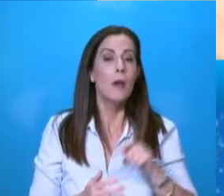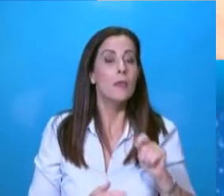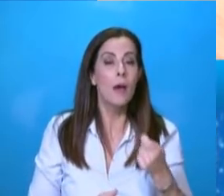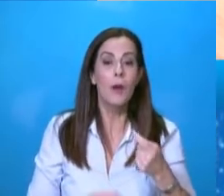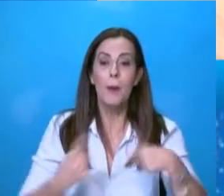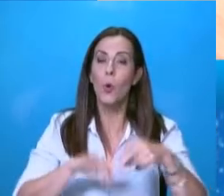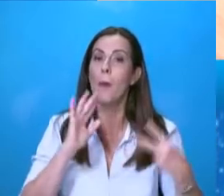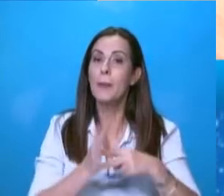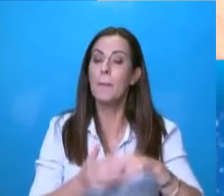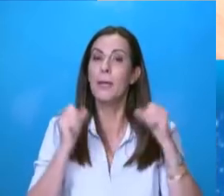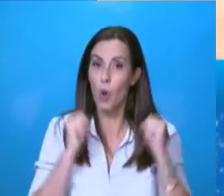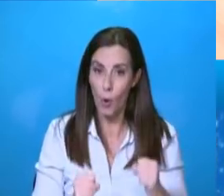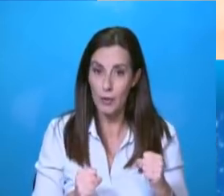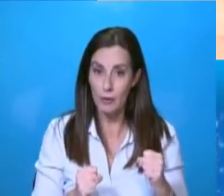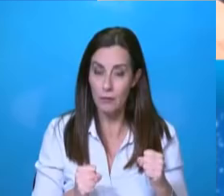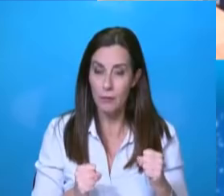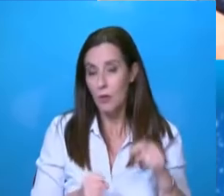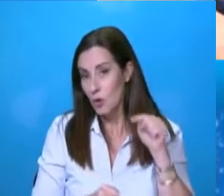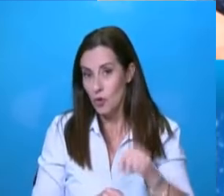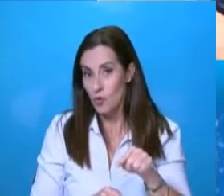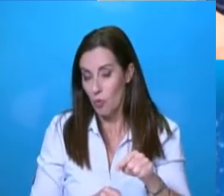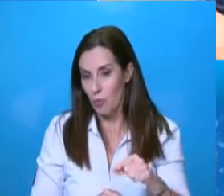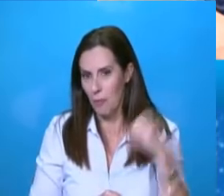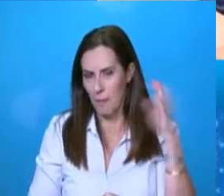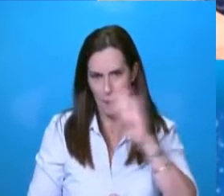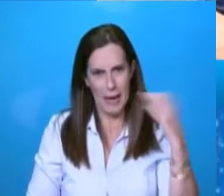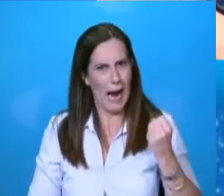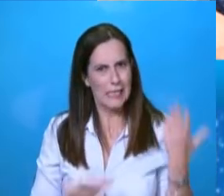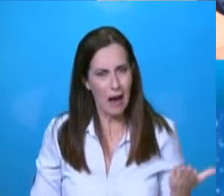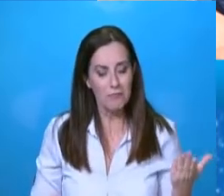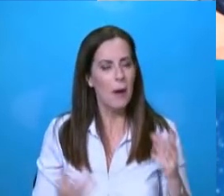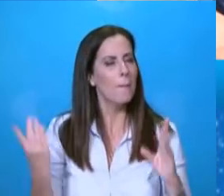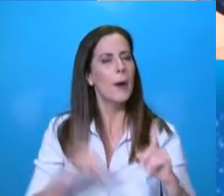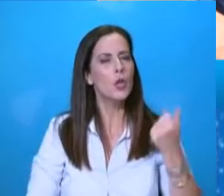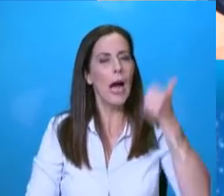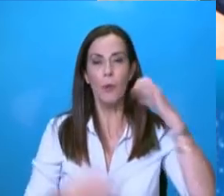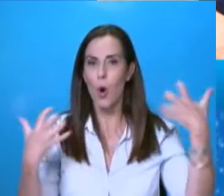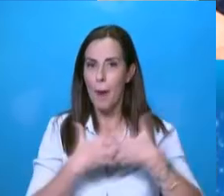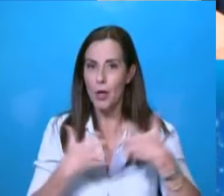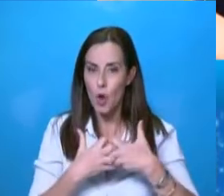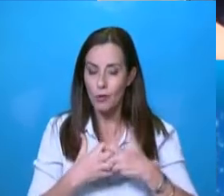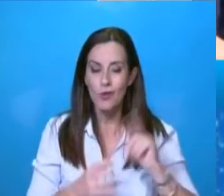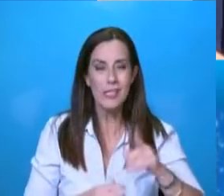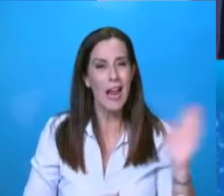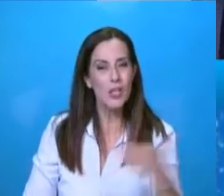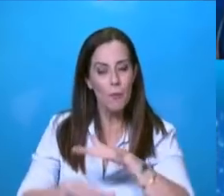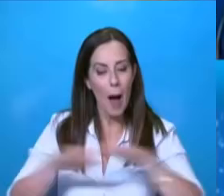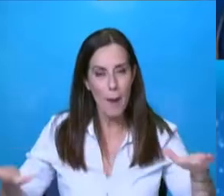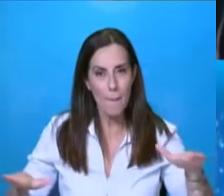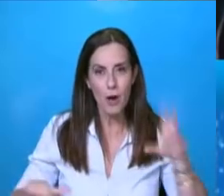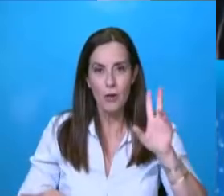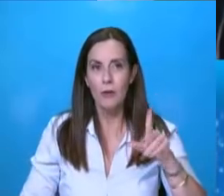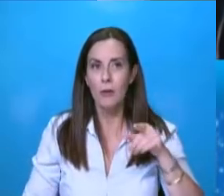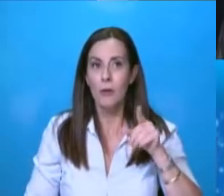בתחום המדיני-ביטחוני, שבו הוא נחשב חזק יותר. האירוע אתמול באשדוד ופינויו מהבמה כאשר הוא נשמע, צריך